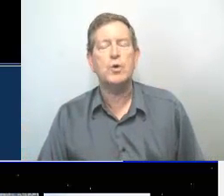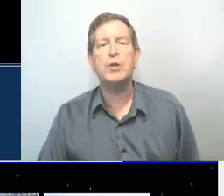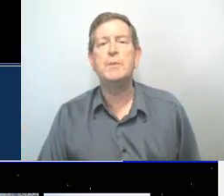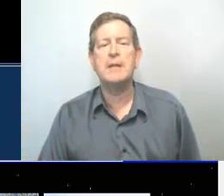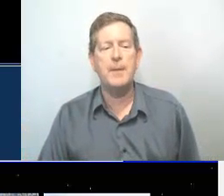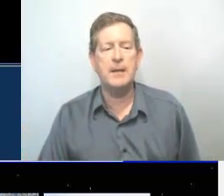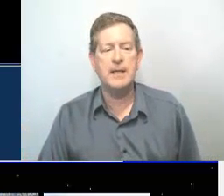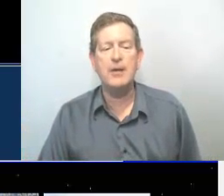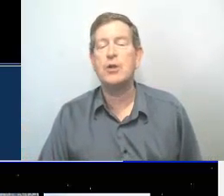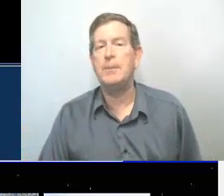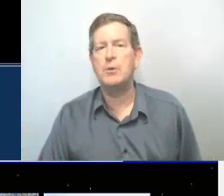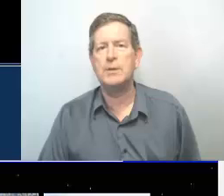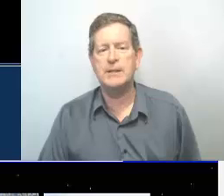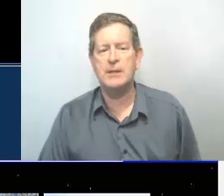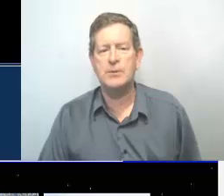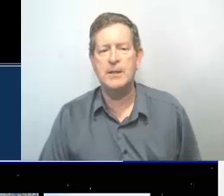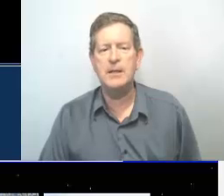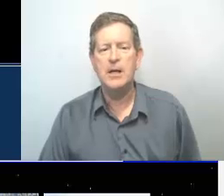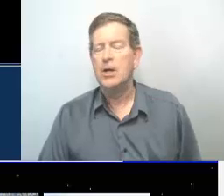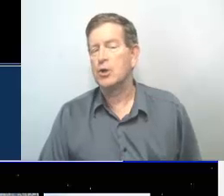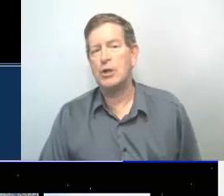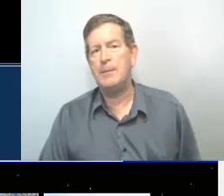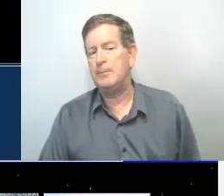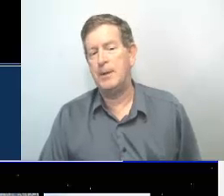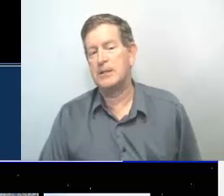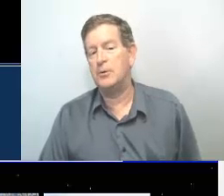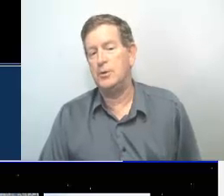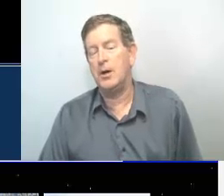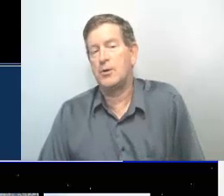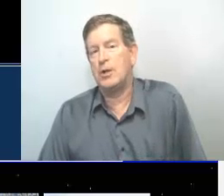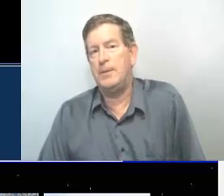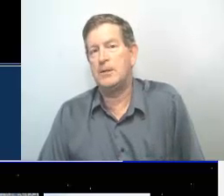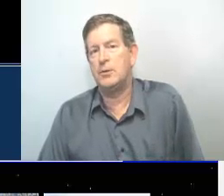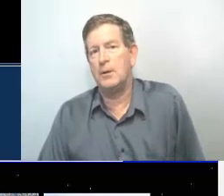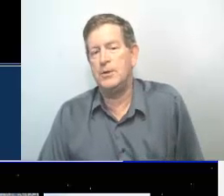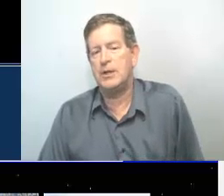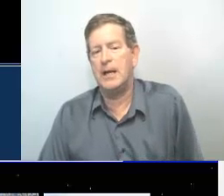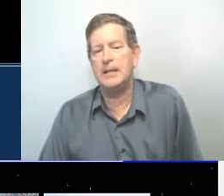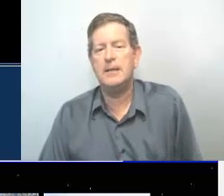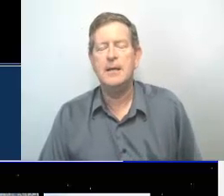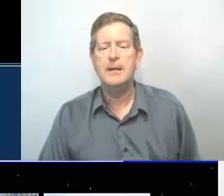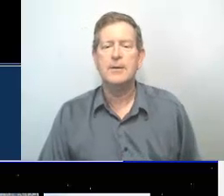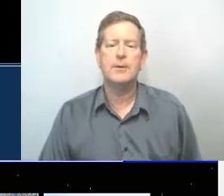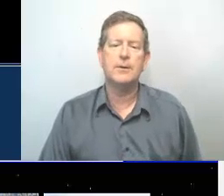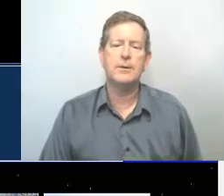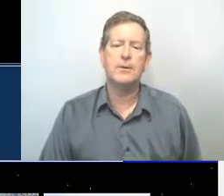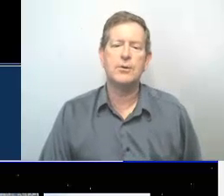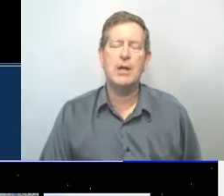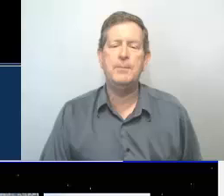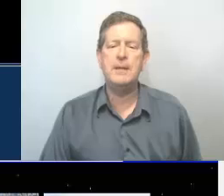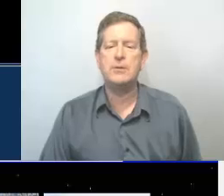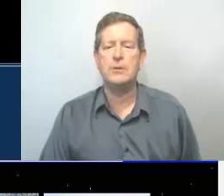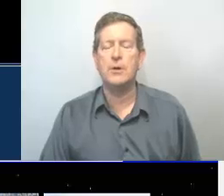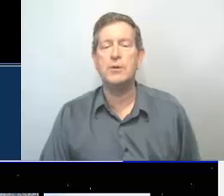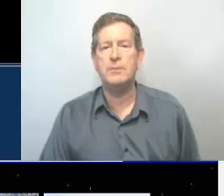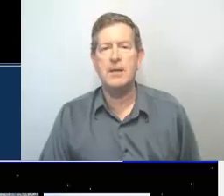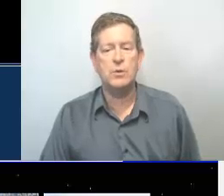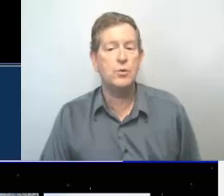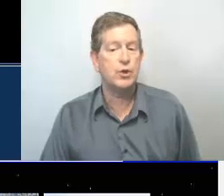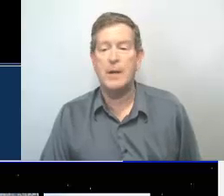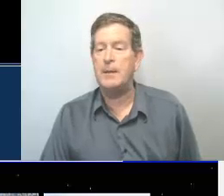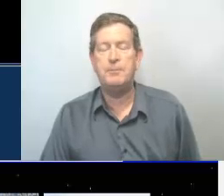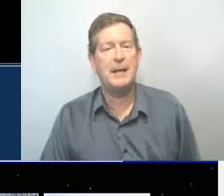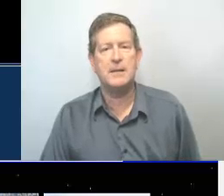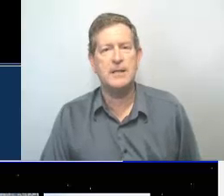vie. Donc, je suis américain, j'habite aux États-Unis, je n'habite pas à New York, j'habite dans le Michigan. J'habite dans